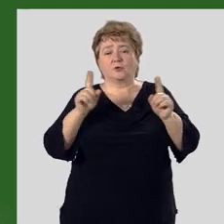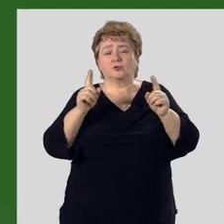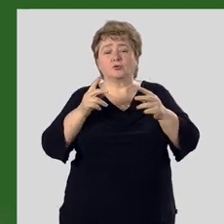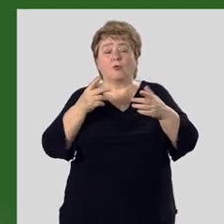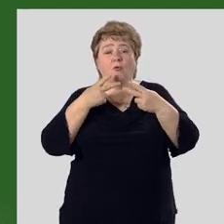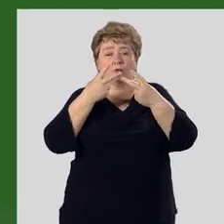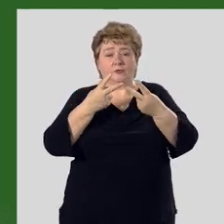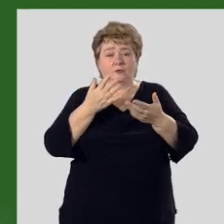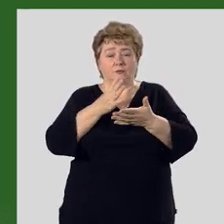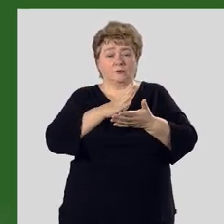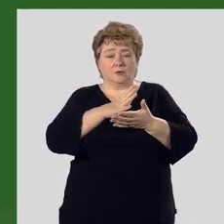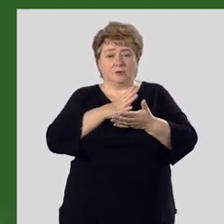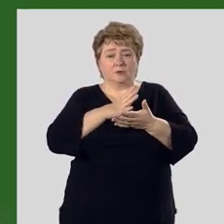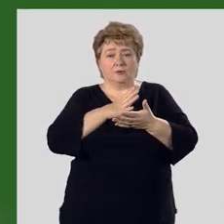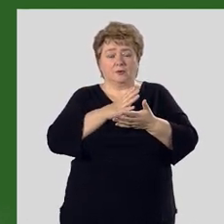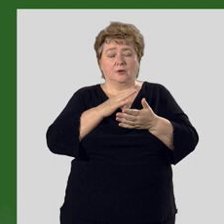Что вы заметили?